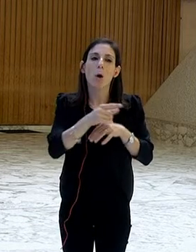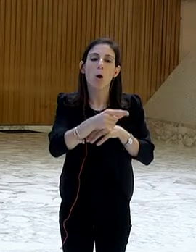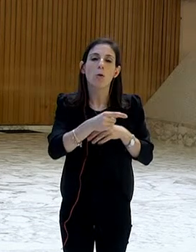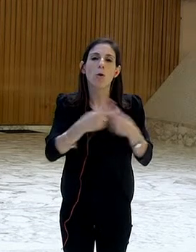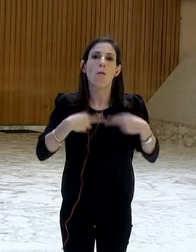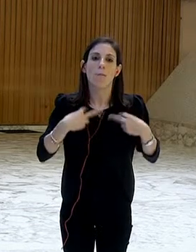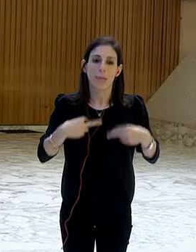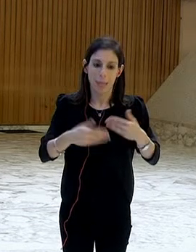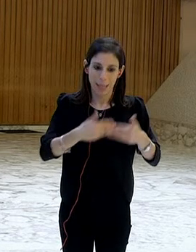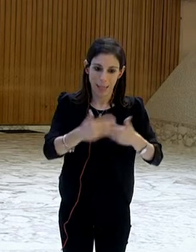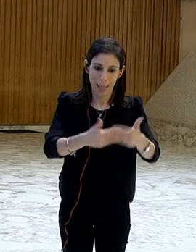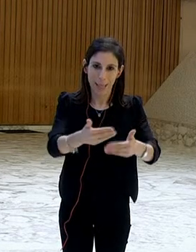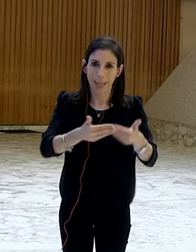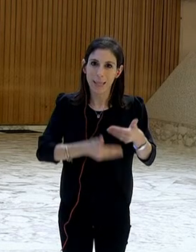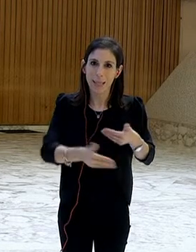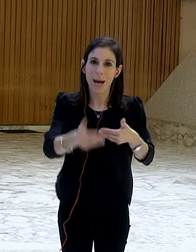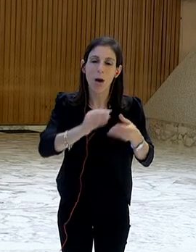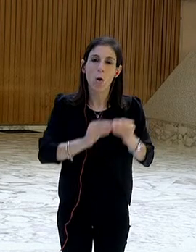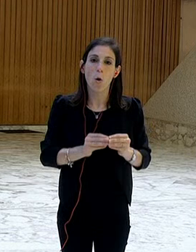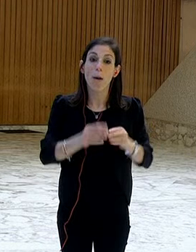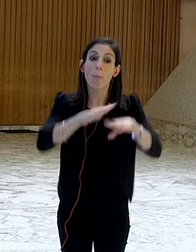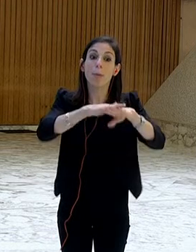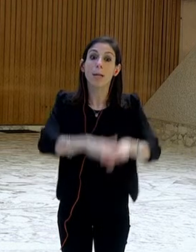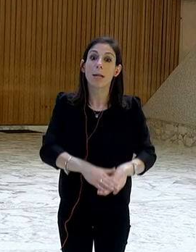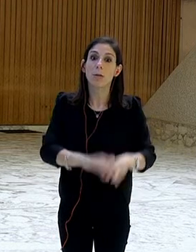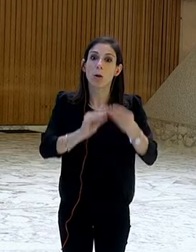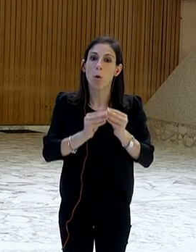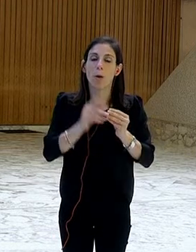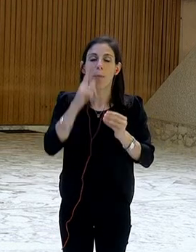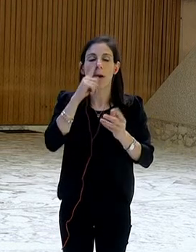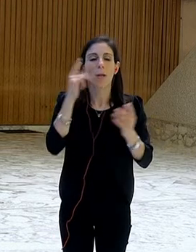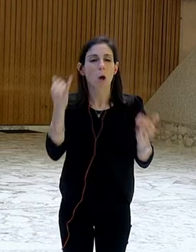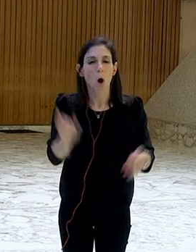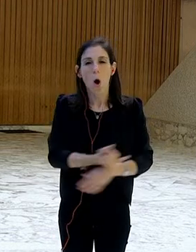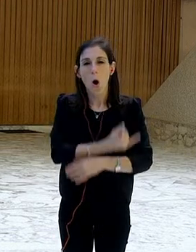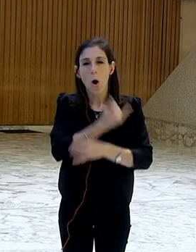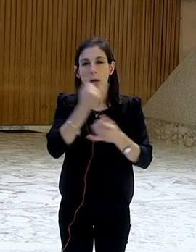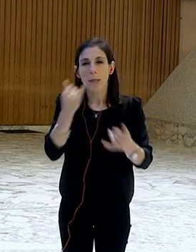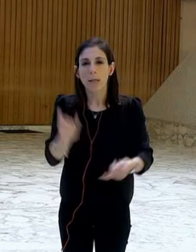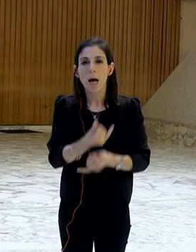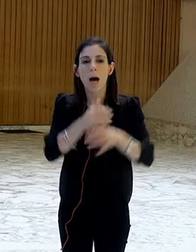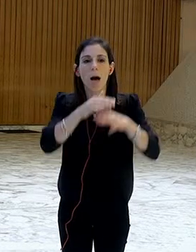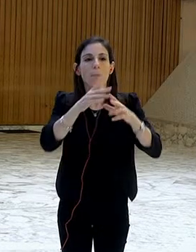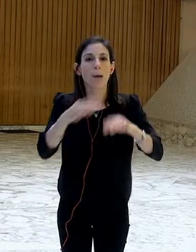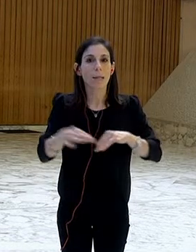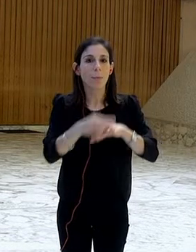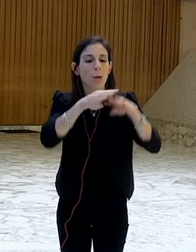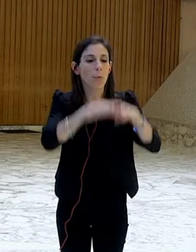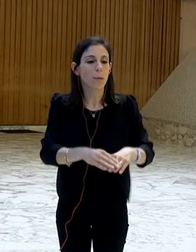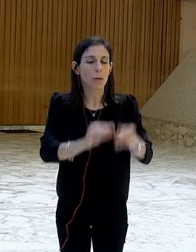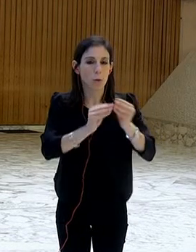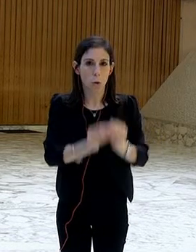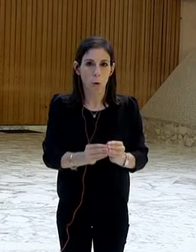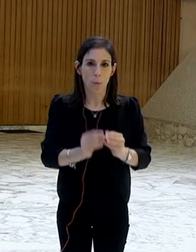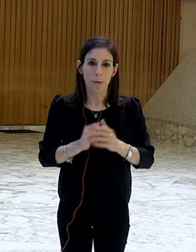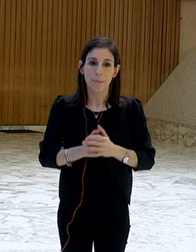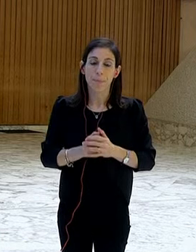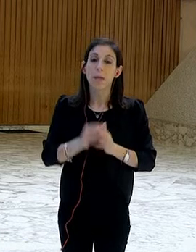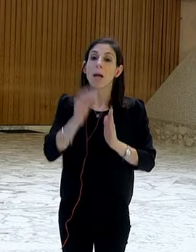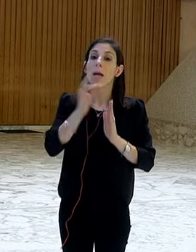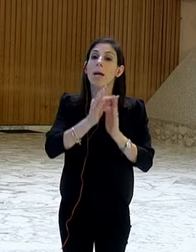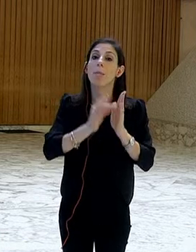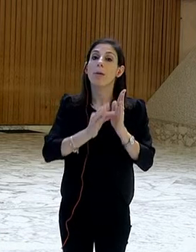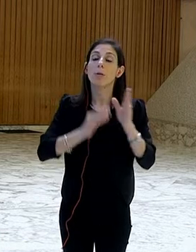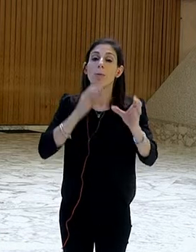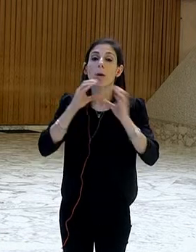Un deuxième point aborderait les principes de communication, de négociation et de gestion des différences et des conflits au sein